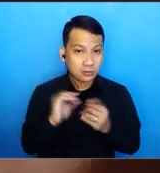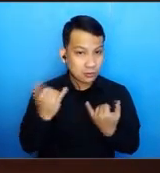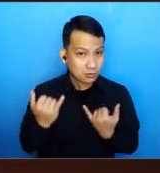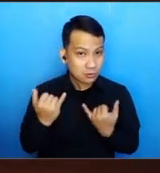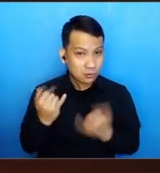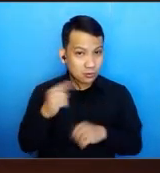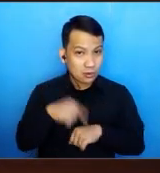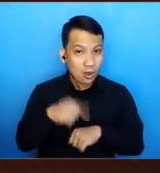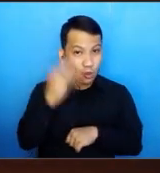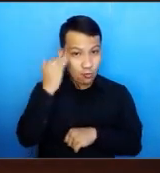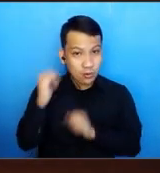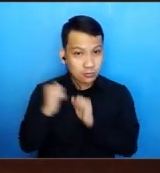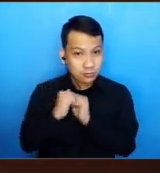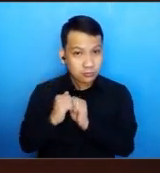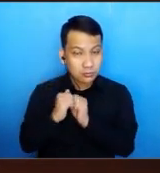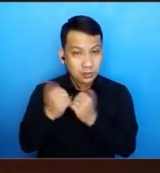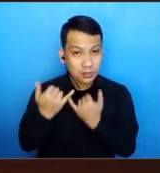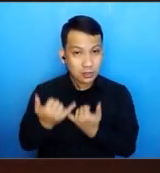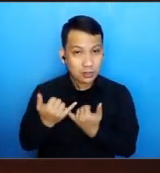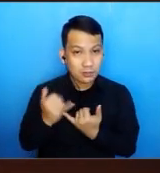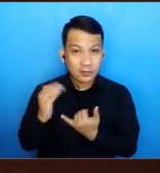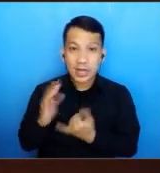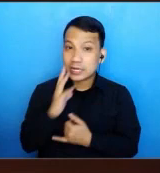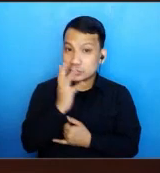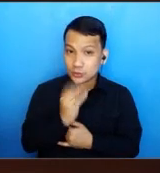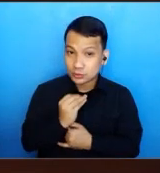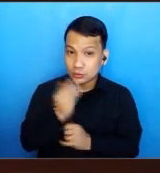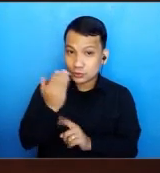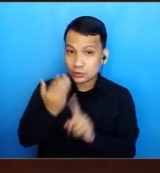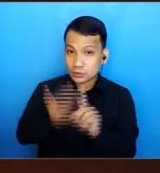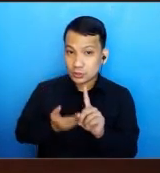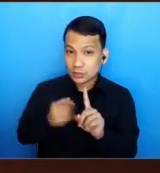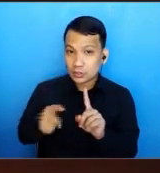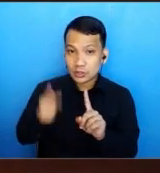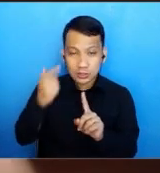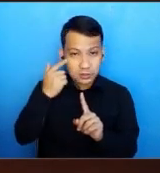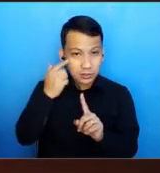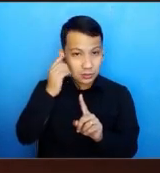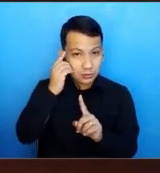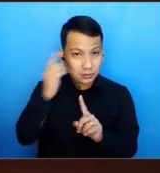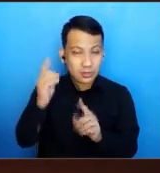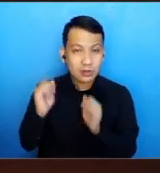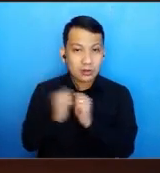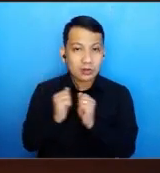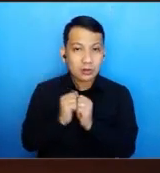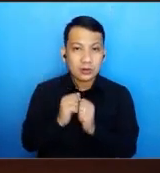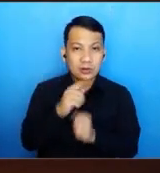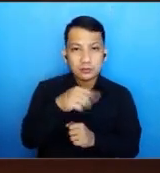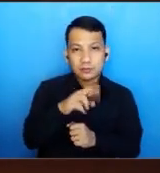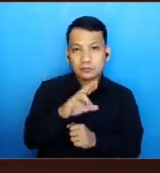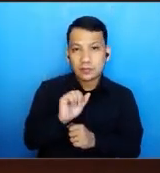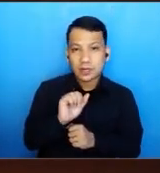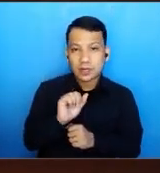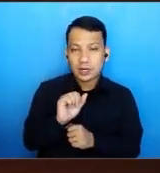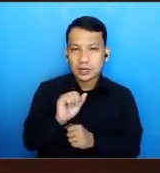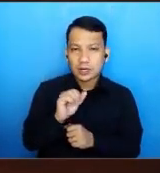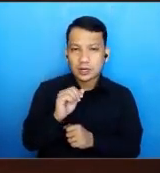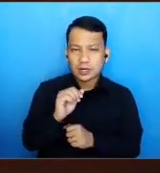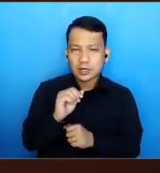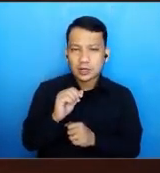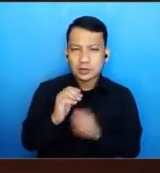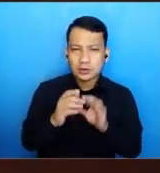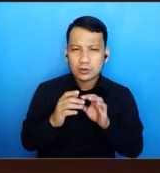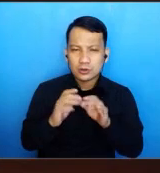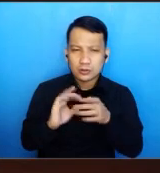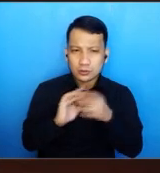kasi makakasama natin walang iba kung hindi si Gary Behino, ang ating para swimmer. Ayan, welcome